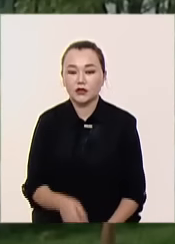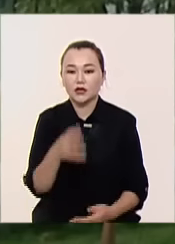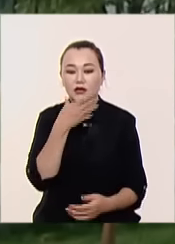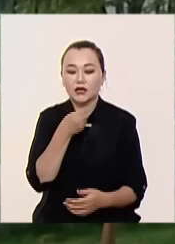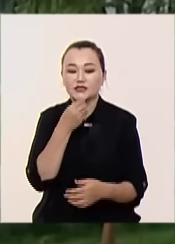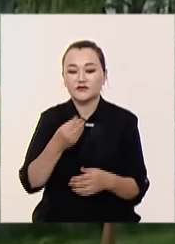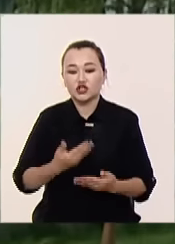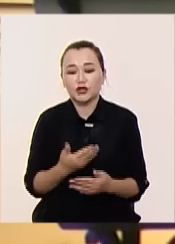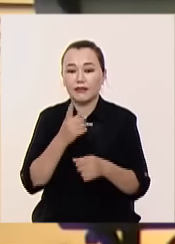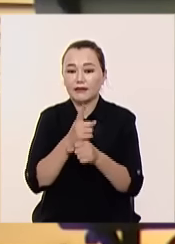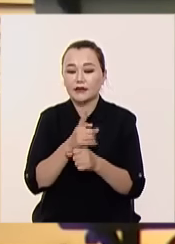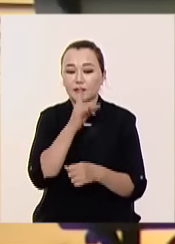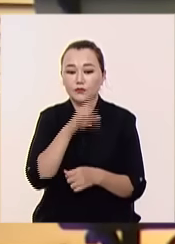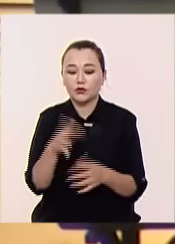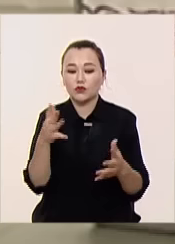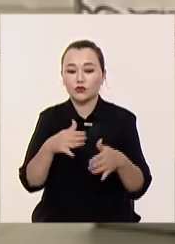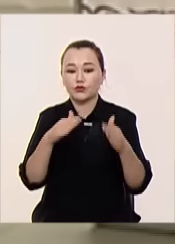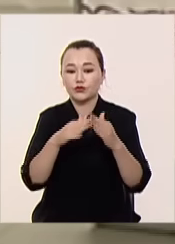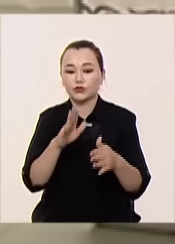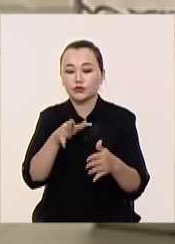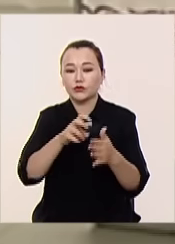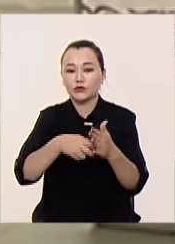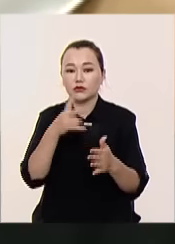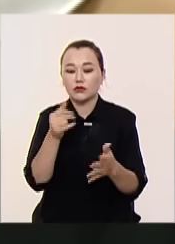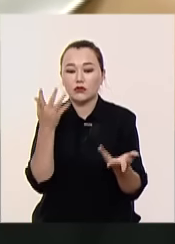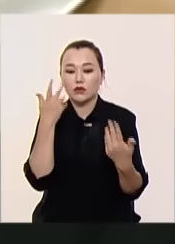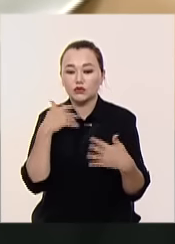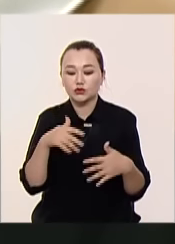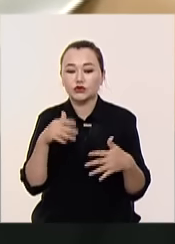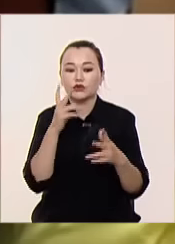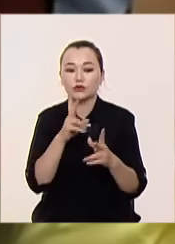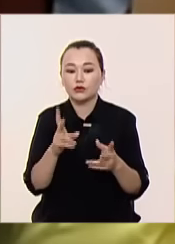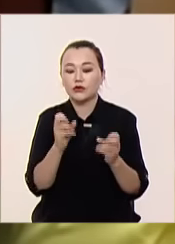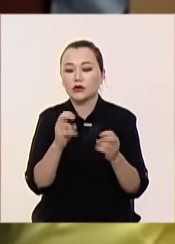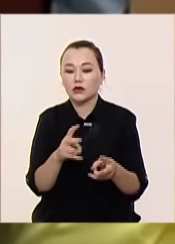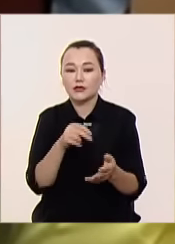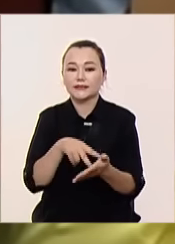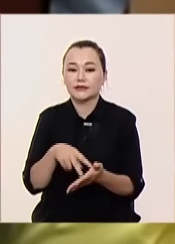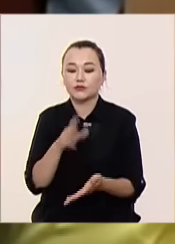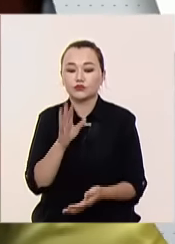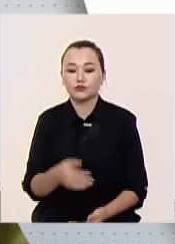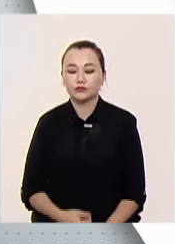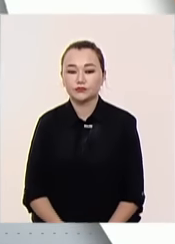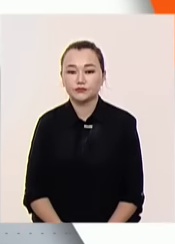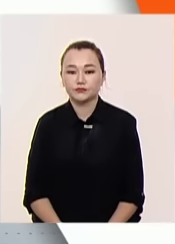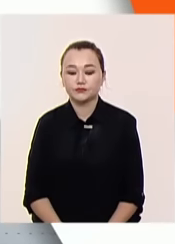Красиво жить не запретишь. Какое имущество будет облагаться налогом на роскошь? Кто и как это будет оценивать?